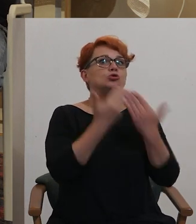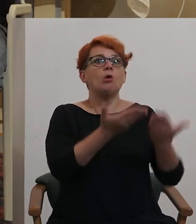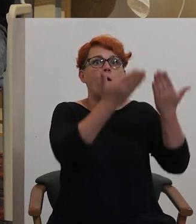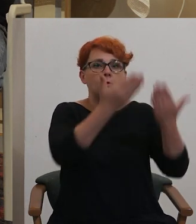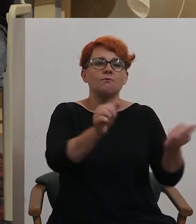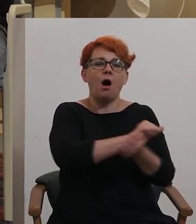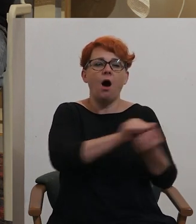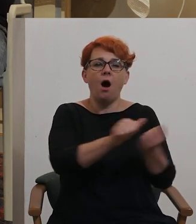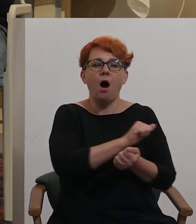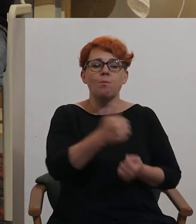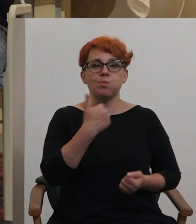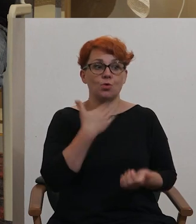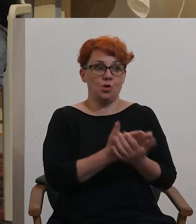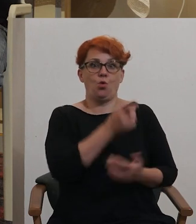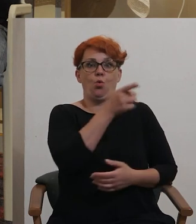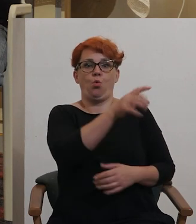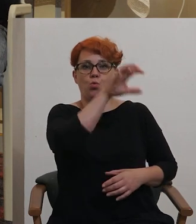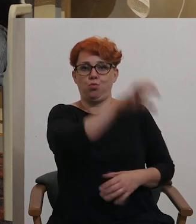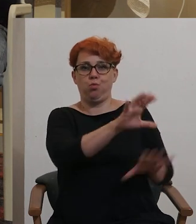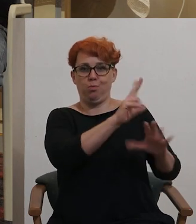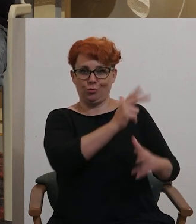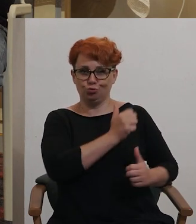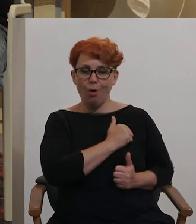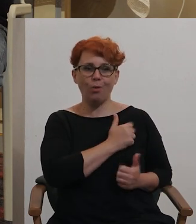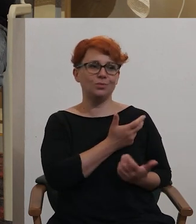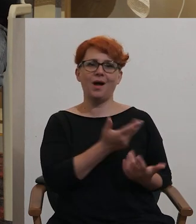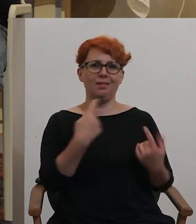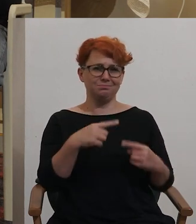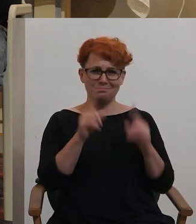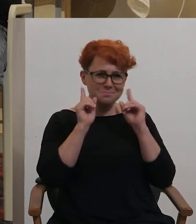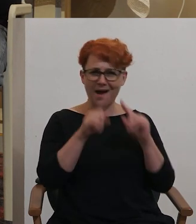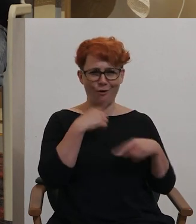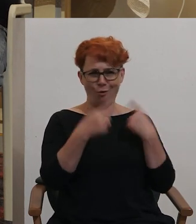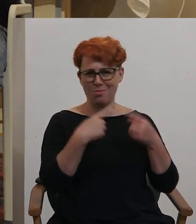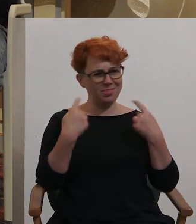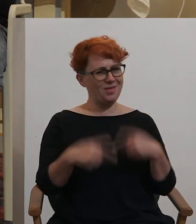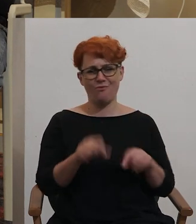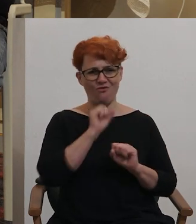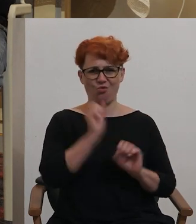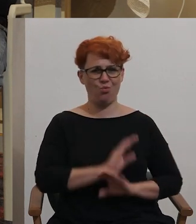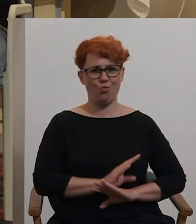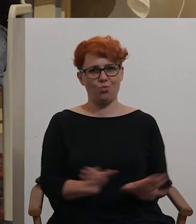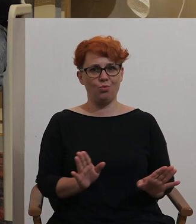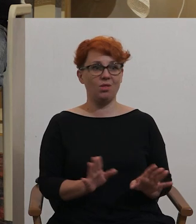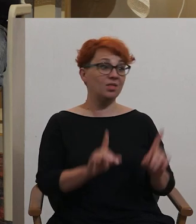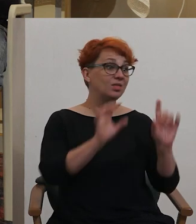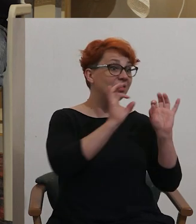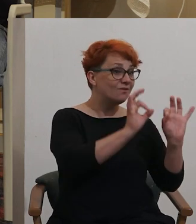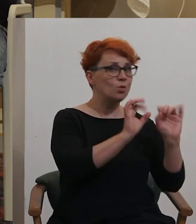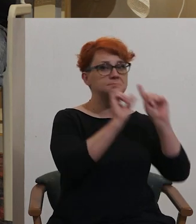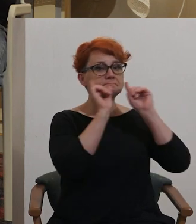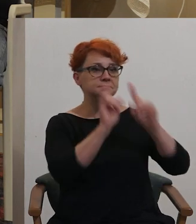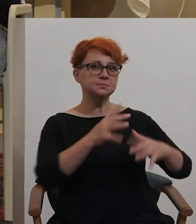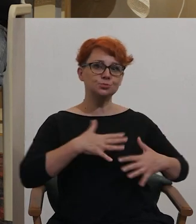Właściwie nie mówiło się prawdy. nie mówiło się o ich